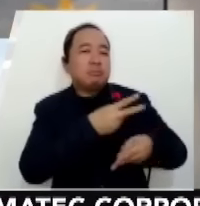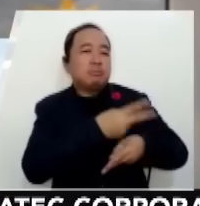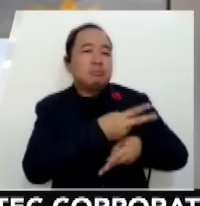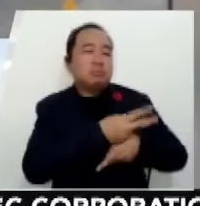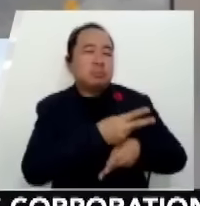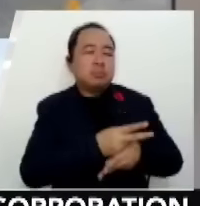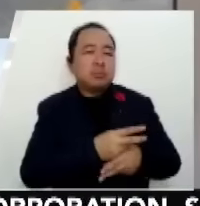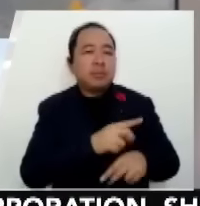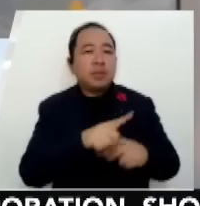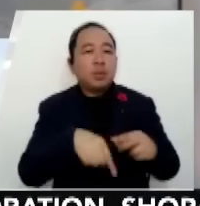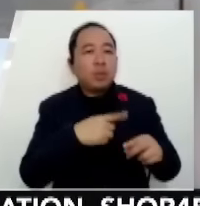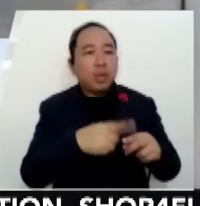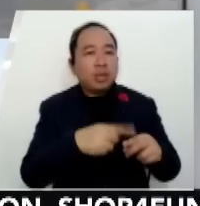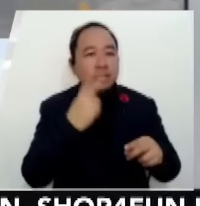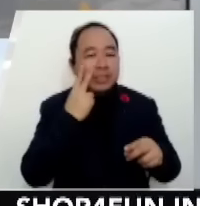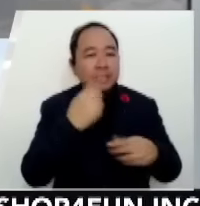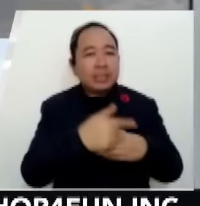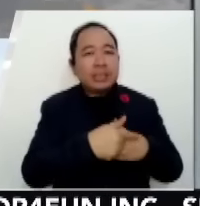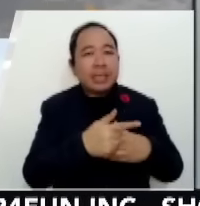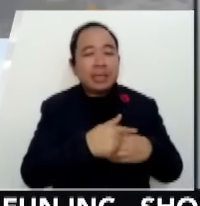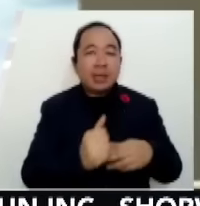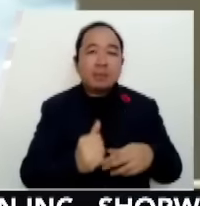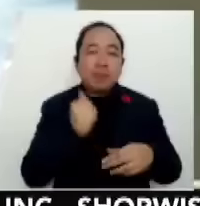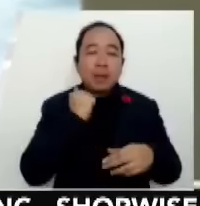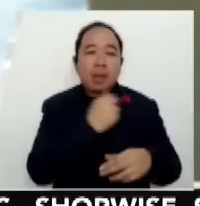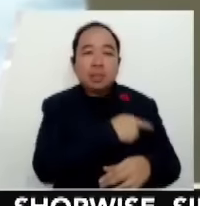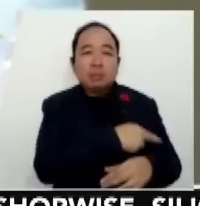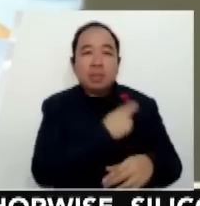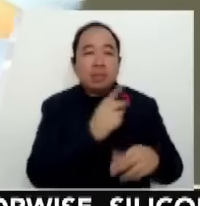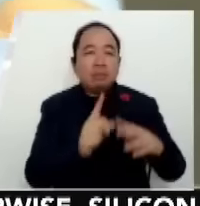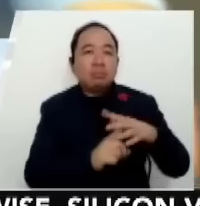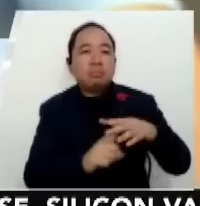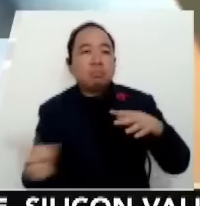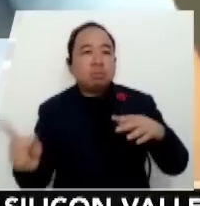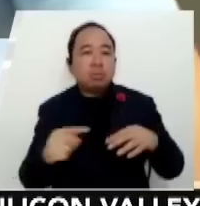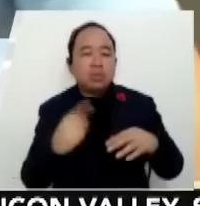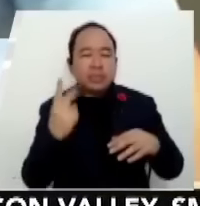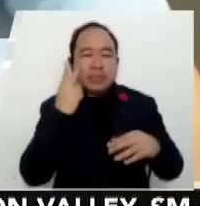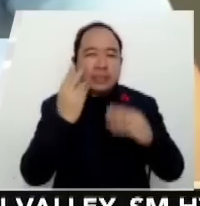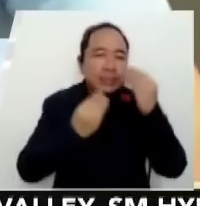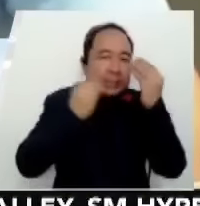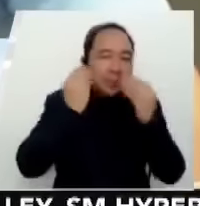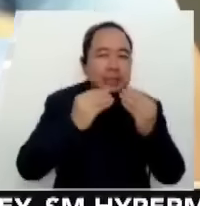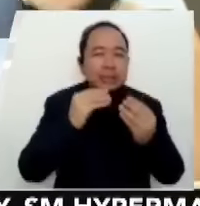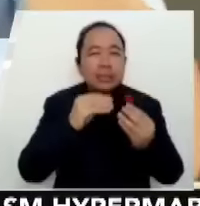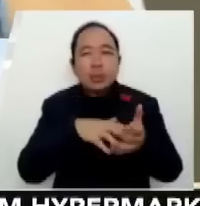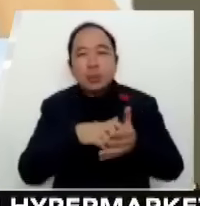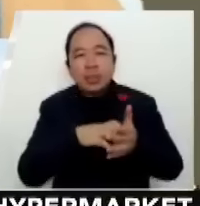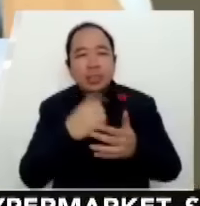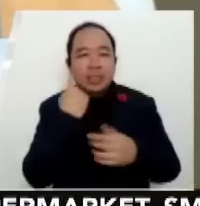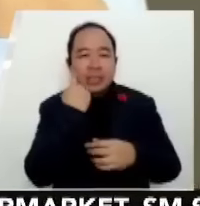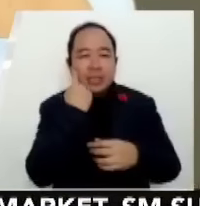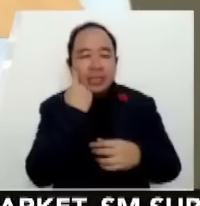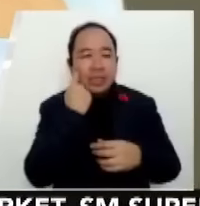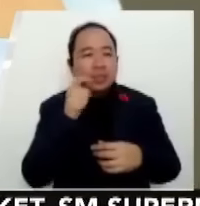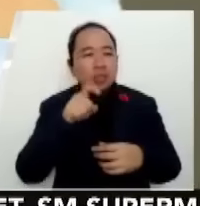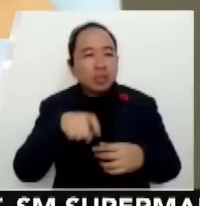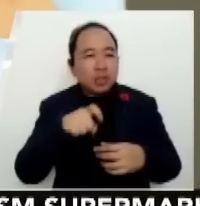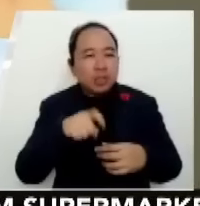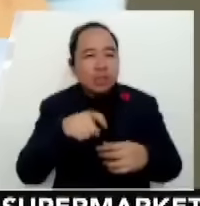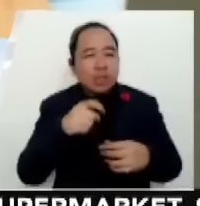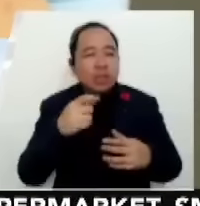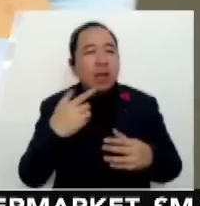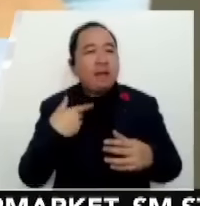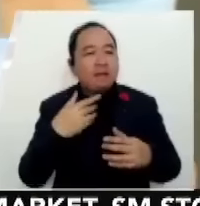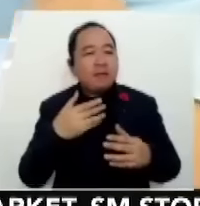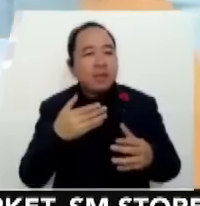makatsyempo sa gate na ito sa likod ng ospital, tumakas si Richelle. Tuliro at nanghihina ang ginang hanggang kanina. Kaya kinailangan siyang ilabas sa kalagitnaan ng